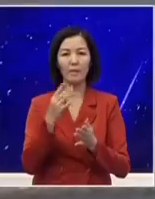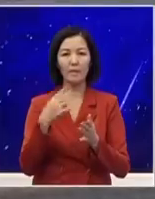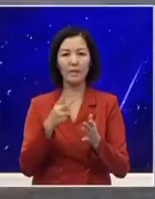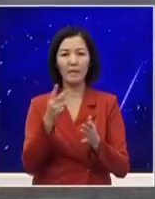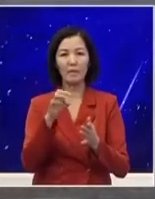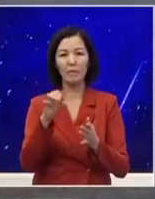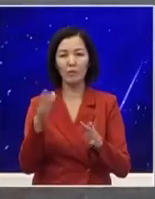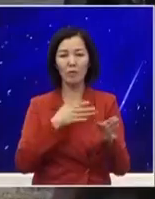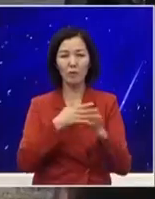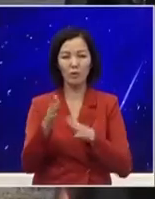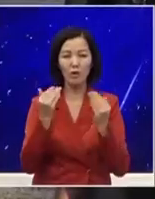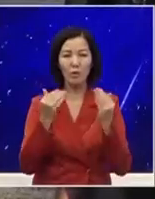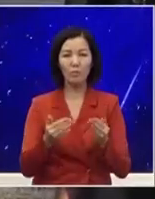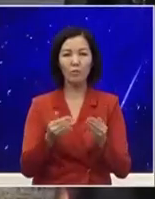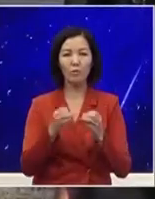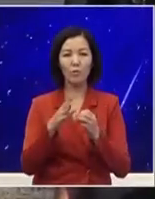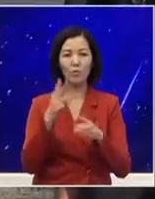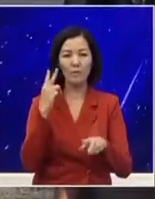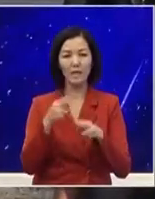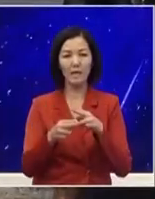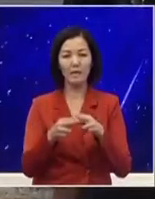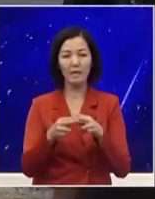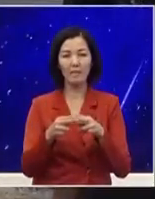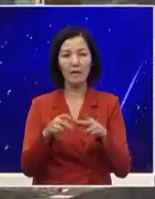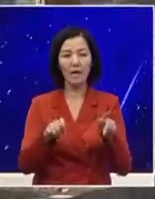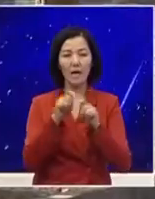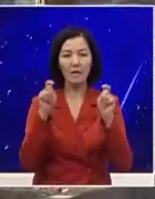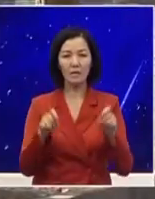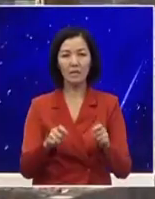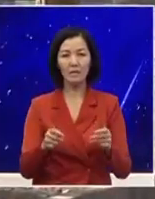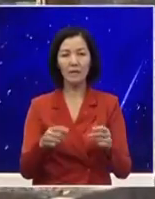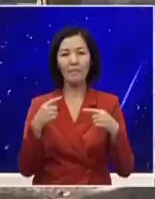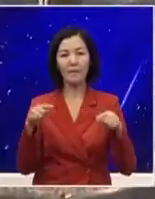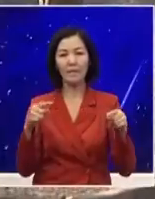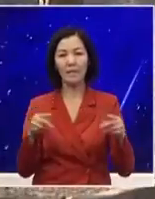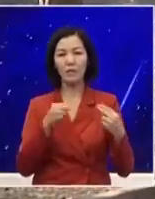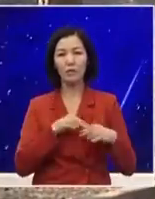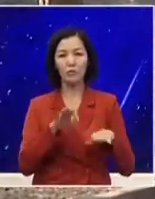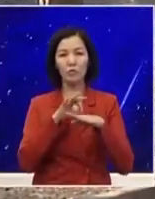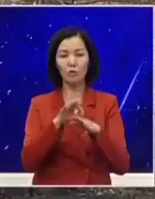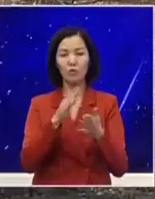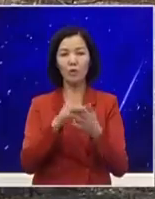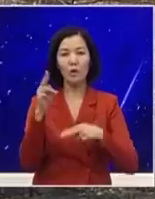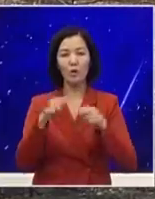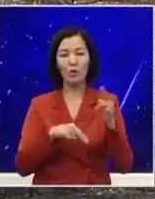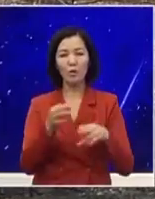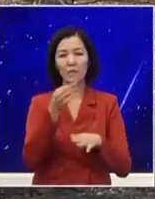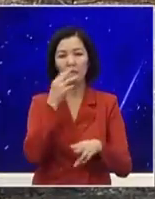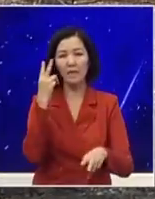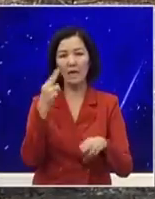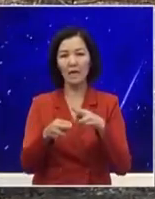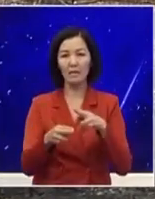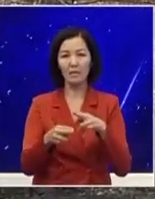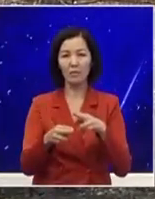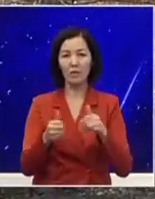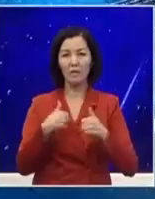теңге қаржы бөлінген. Бүгінде 15 аяқталып, ел игілігіне өтті. Өзгелерінде жұмыс қызу. Мердігерлер мерзімнен бұрын аяқтауға